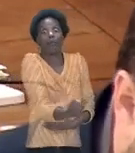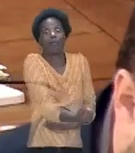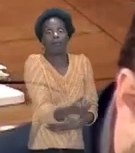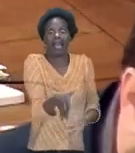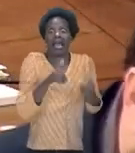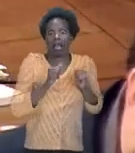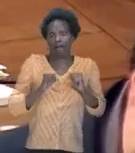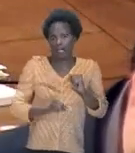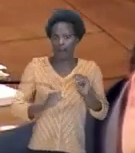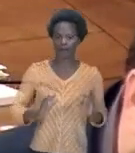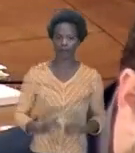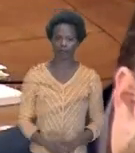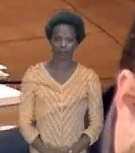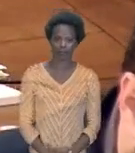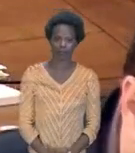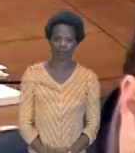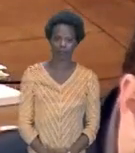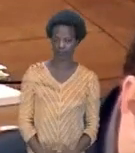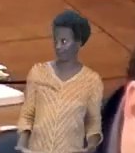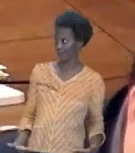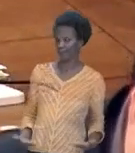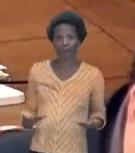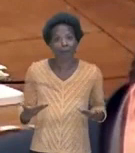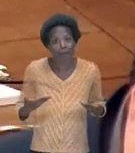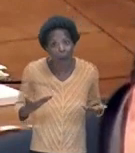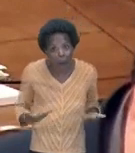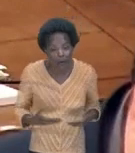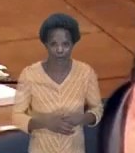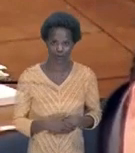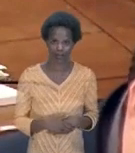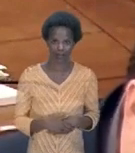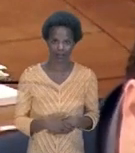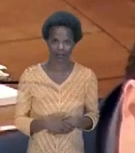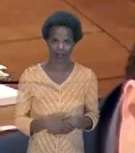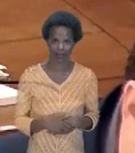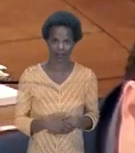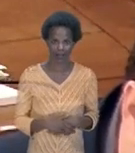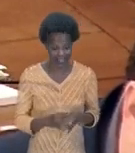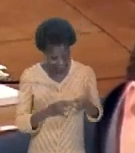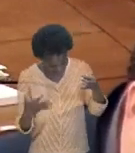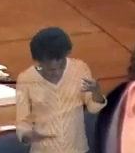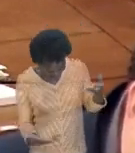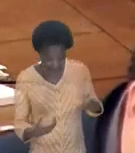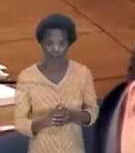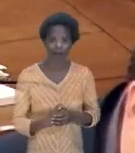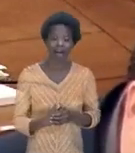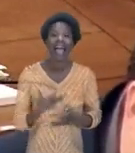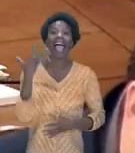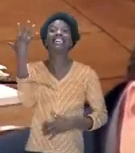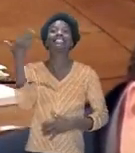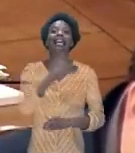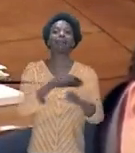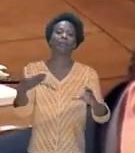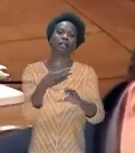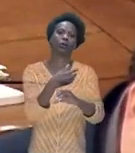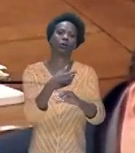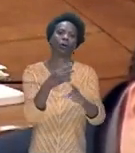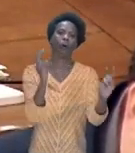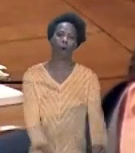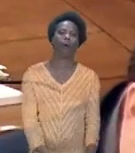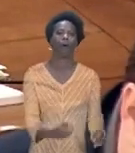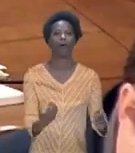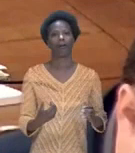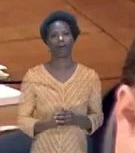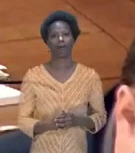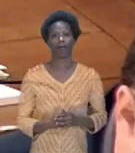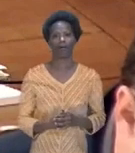éviter absolument. Aujourd'hui, on est à moins 5 millions. Alors, entre